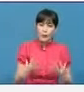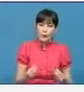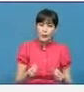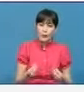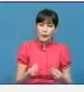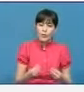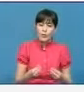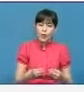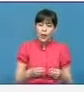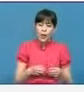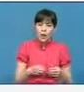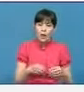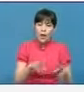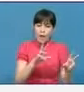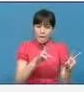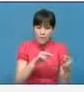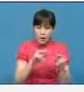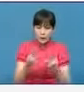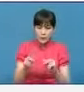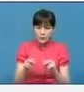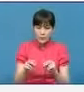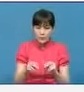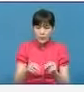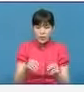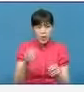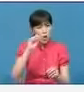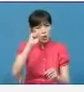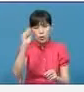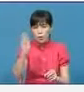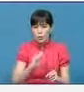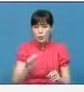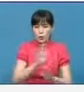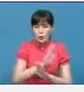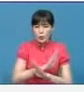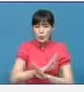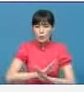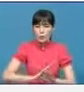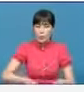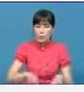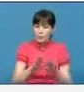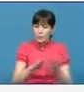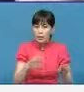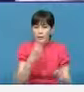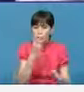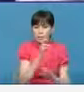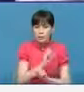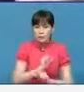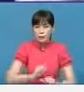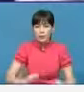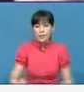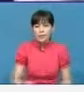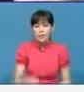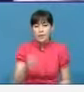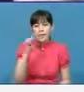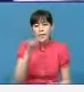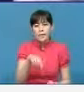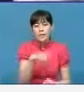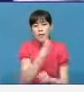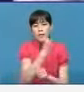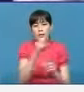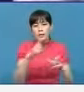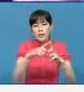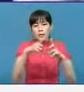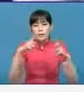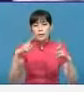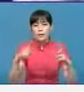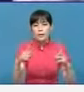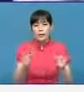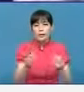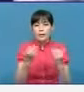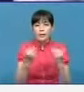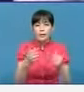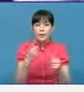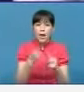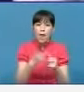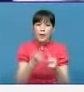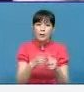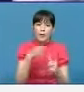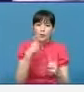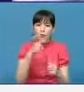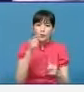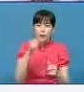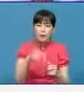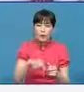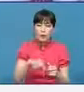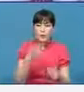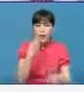aman bosun. Kuday bana day soğustu bizim, oğullarımıza kursetmesin. Мынау Жеңіс мектеп гимназиясы. Ат айтып тұрғандай,